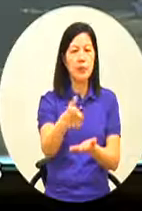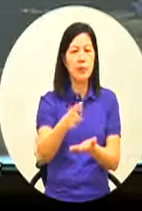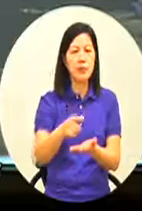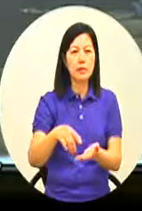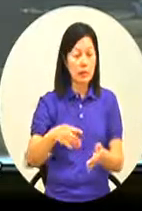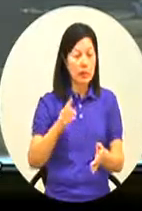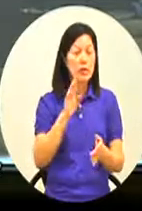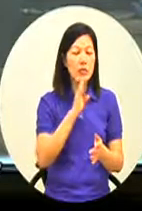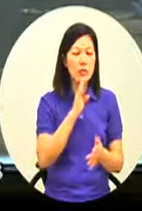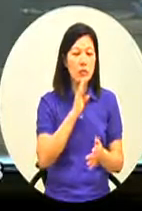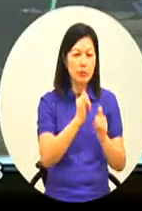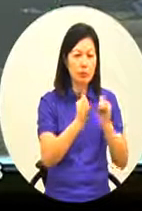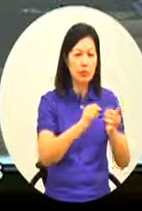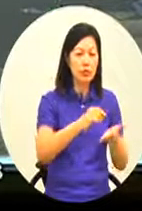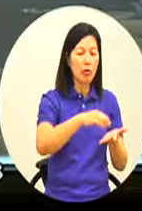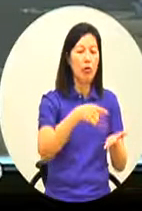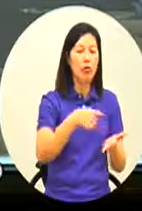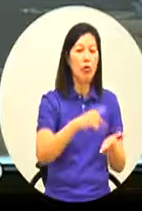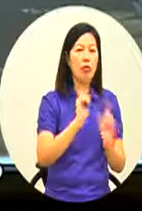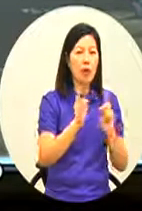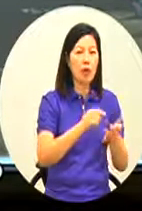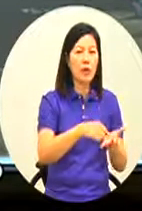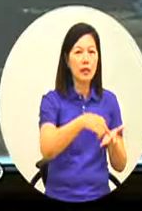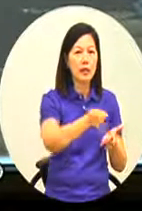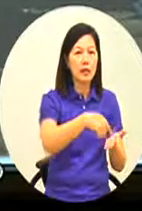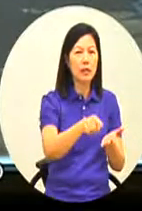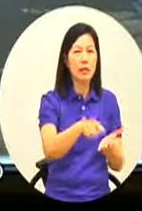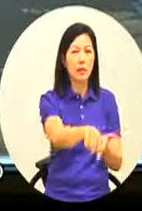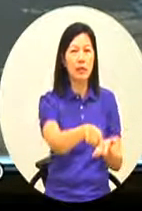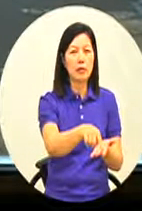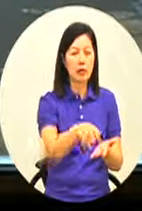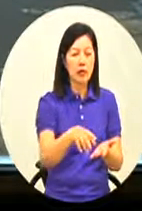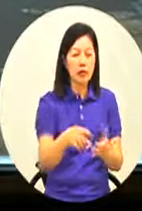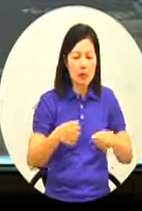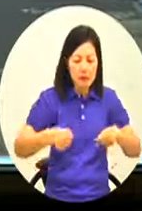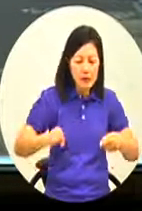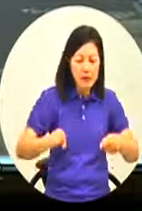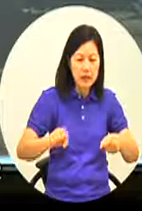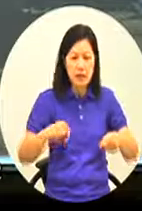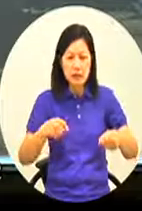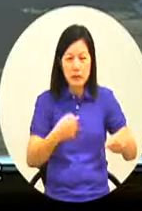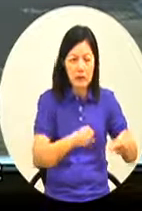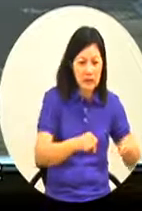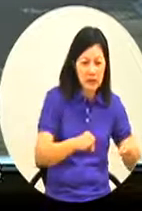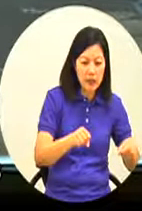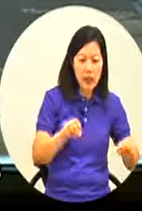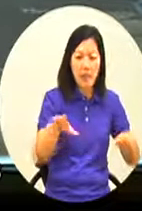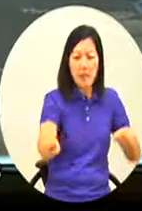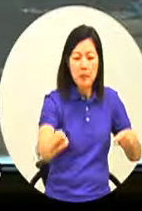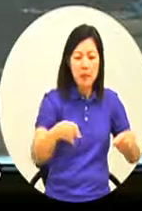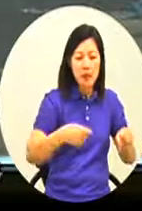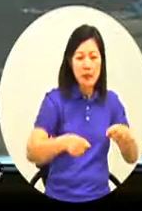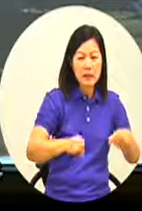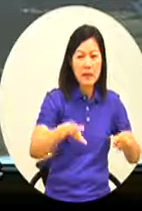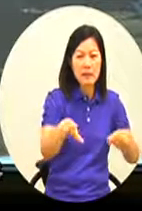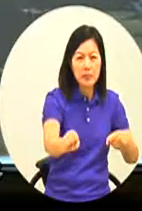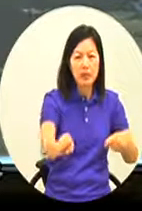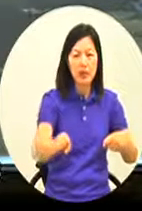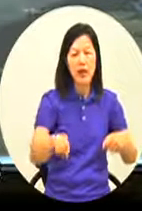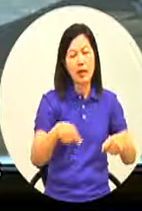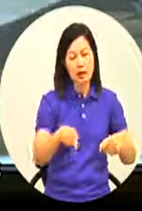好，大家可以看到，就是骑着机车，拿着手机，好，开始抓宝物或追抓怪等等